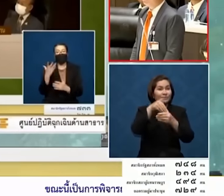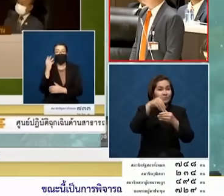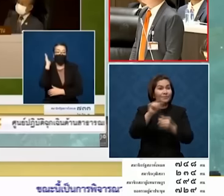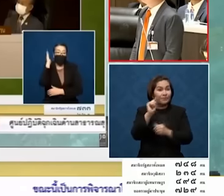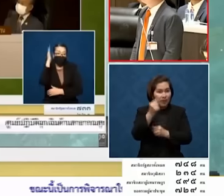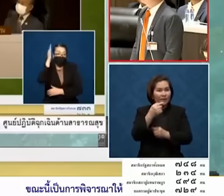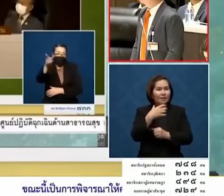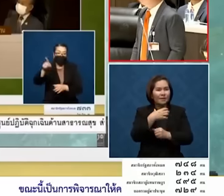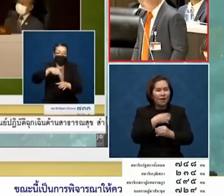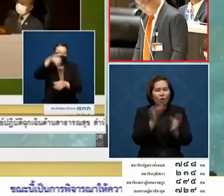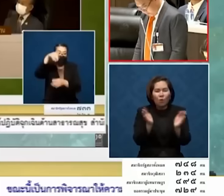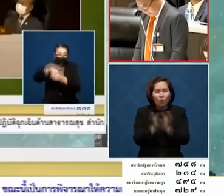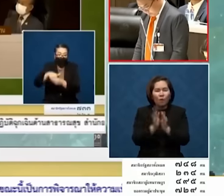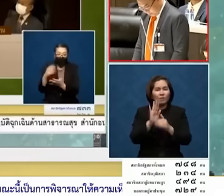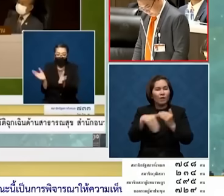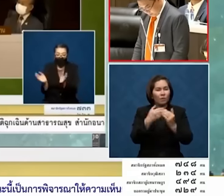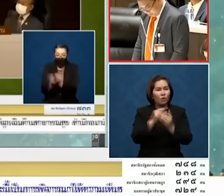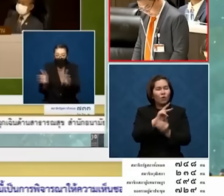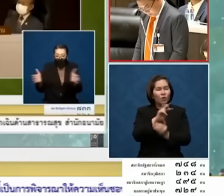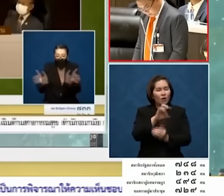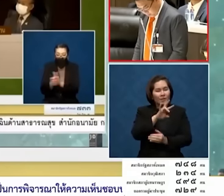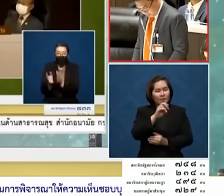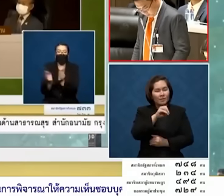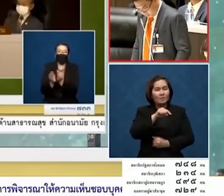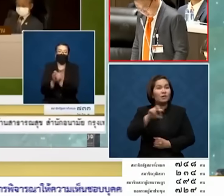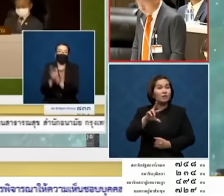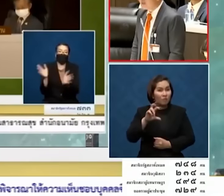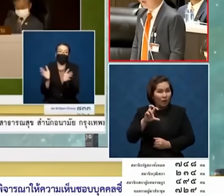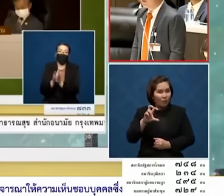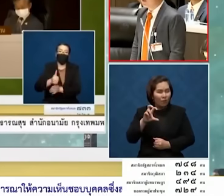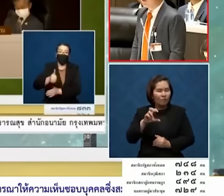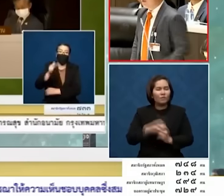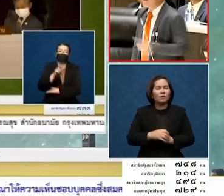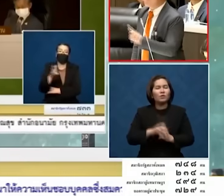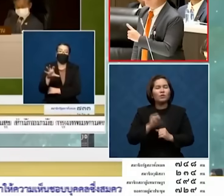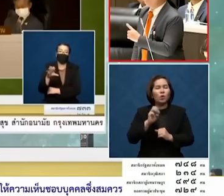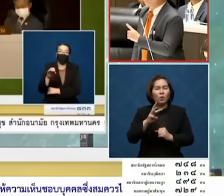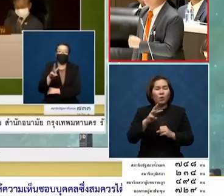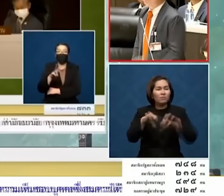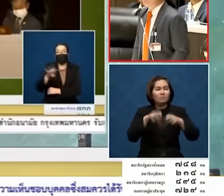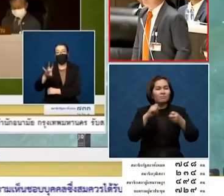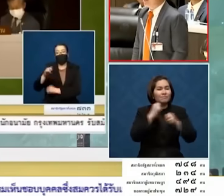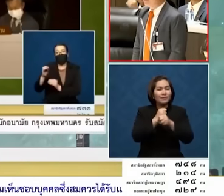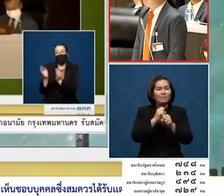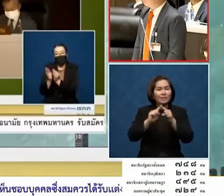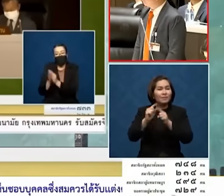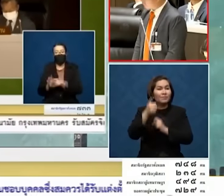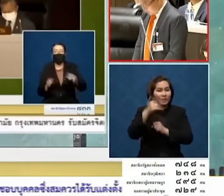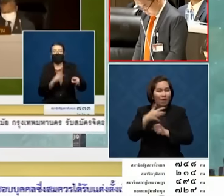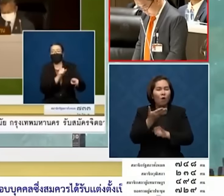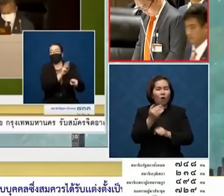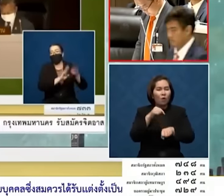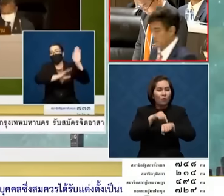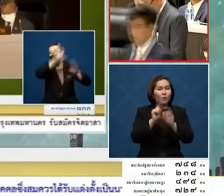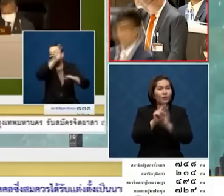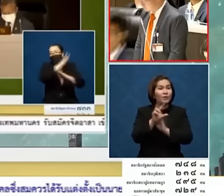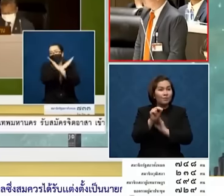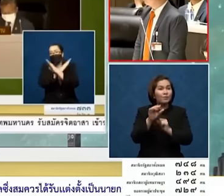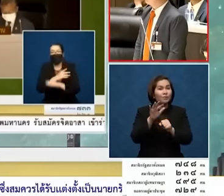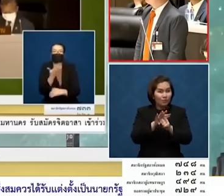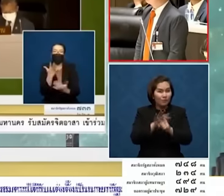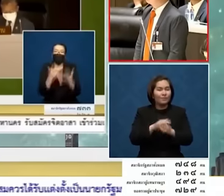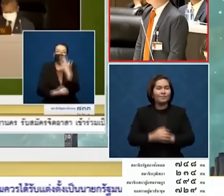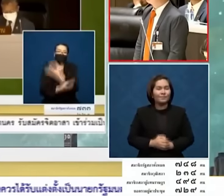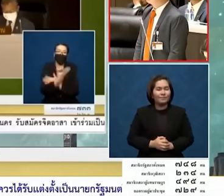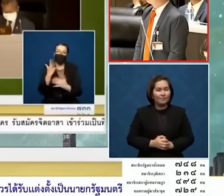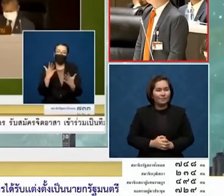ได้สัก270 300เสียง ครับ สวก็ไม่มีปัญญาไปทำอะไรครับในการไปโหวตค้านที่สภา